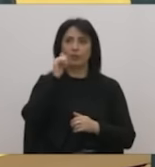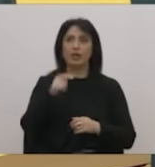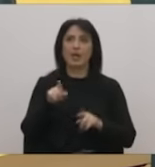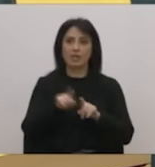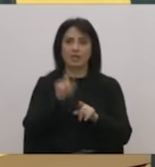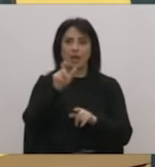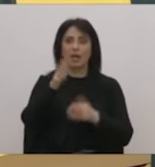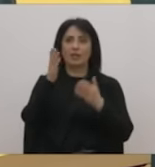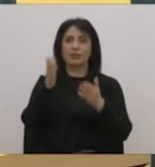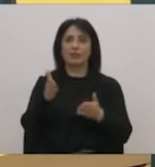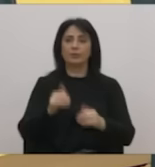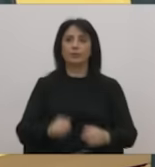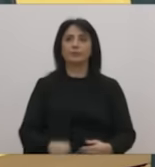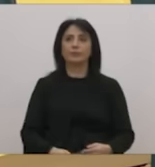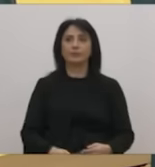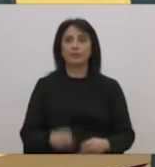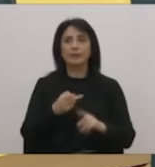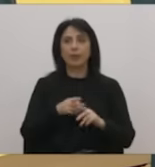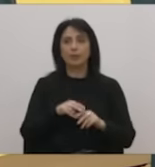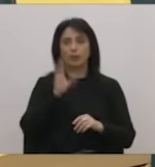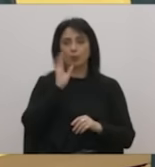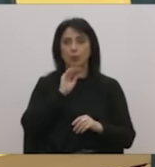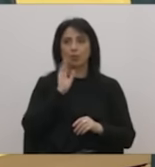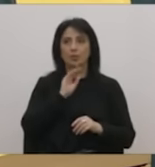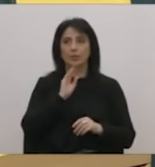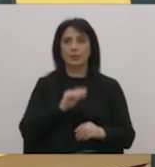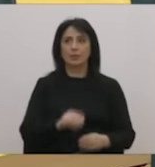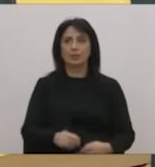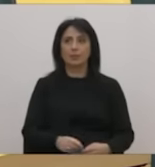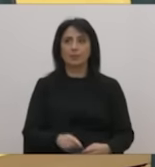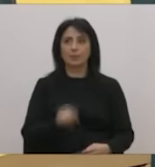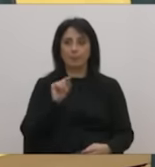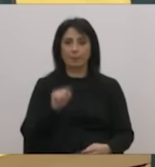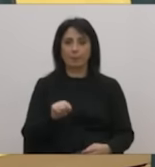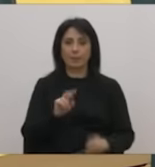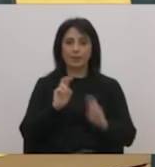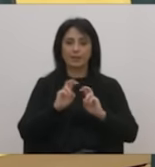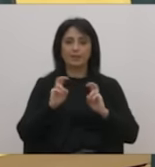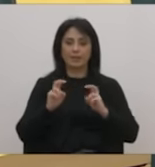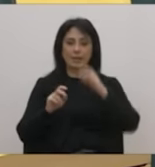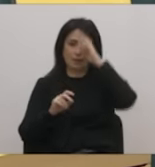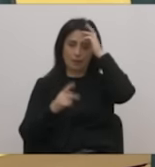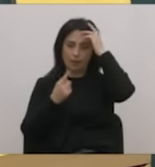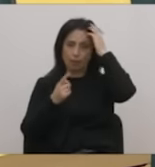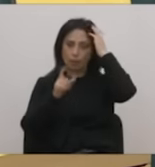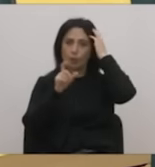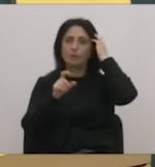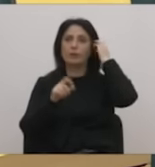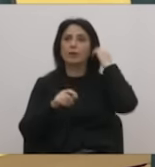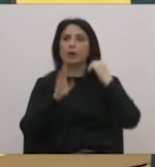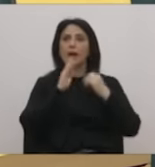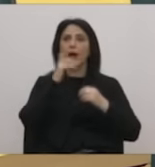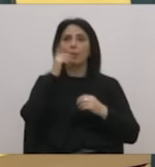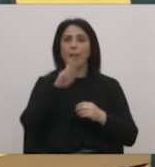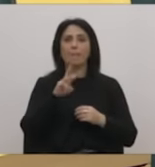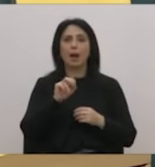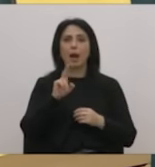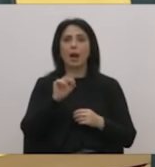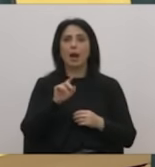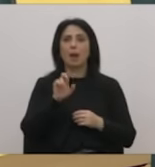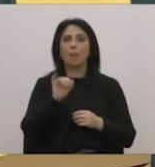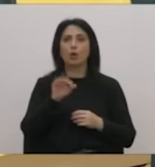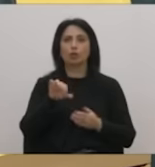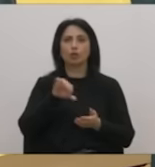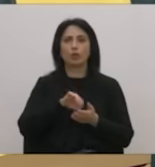ხალხი ხართ თქვენ. ამიტომ, როდესაც აქ შეხედათ თითოეული თქვენთაგანი, ქალბატონი მაკაბაჭორიშვილი